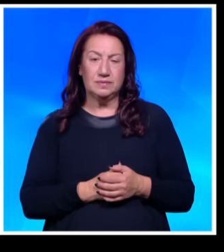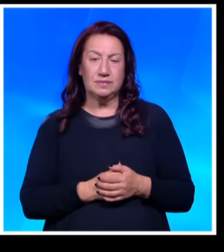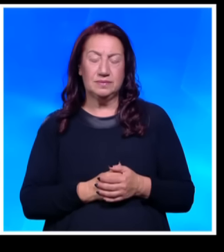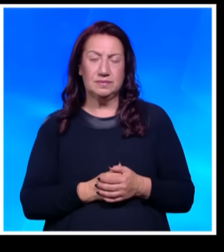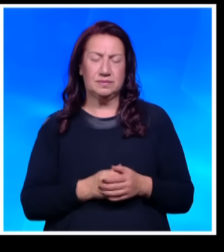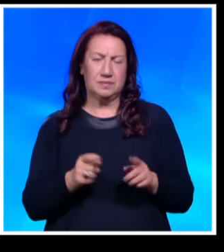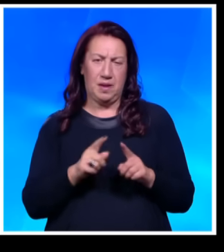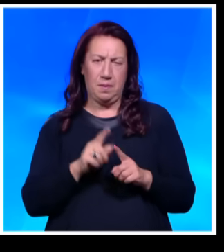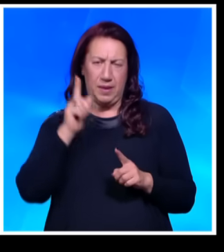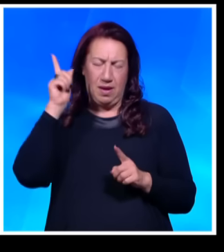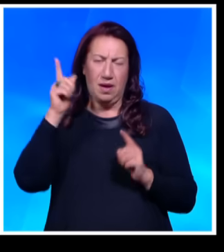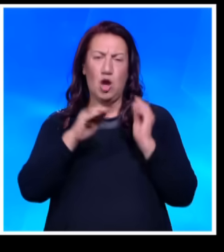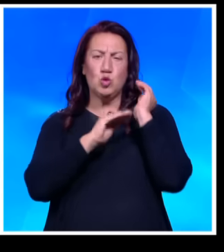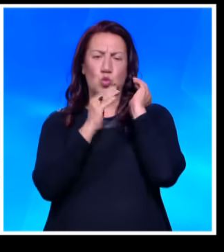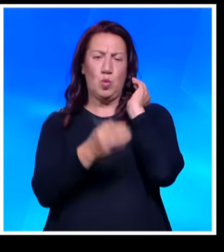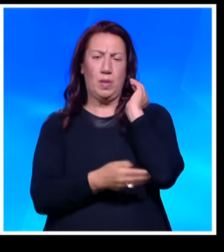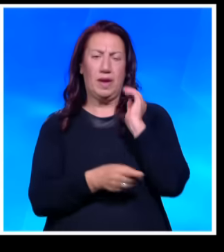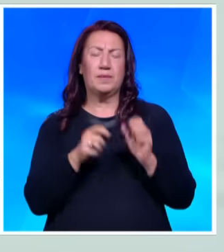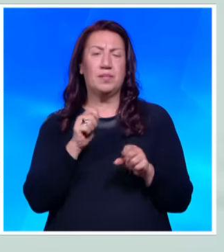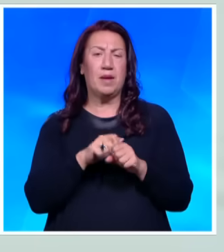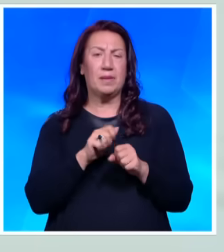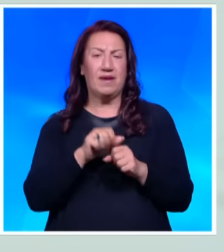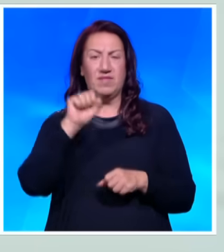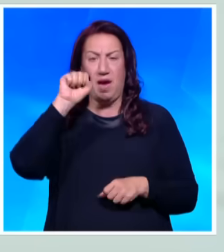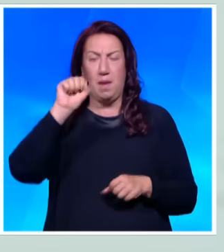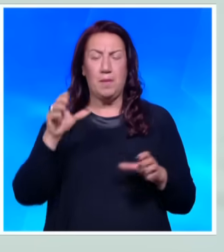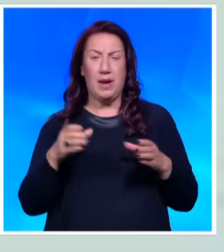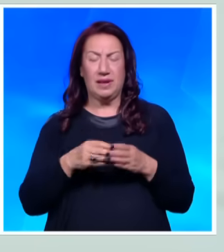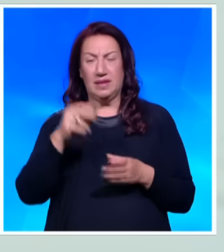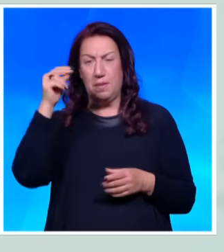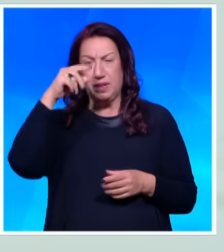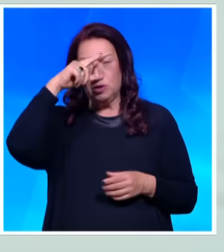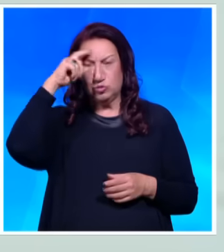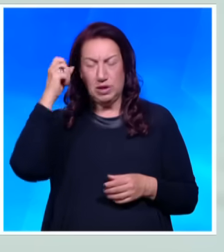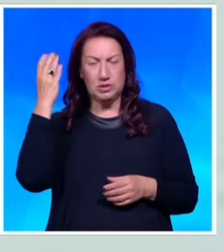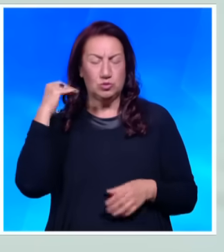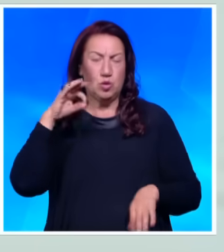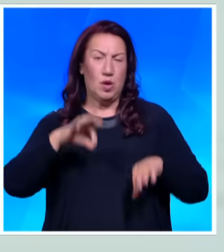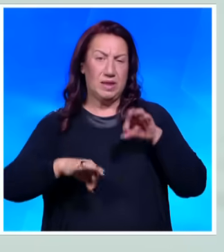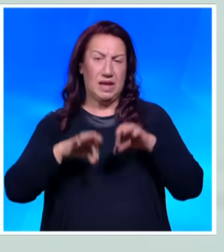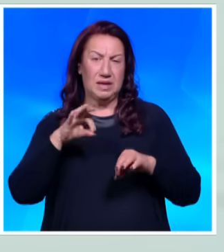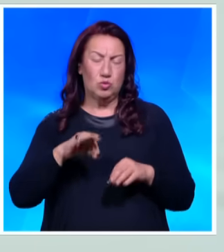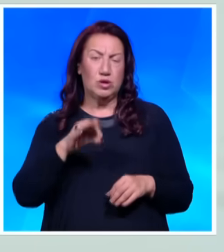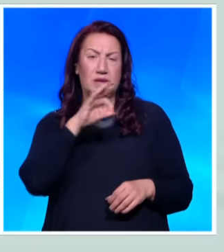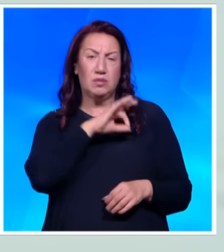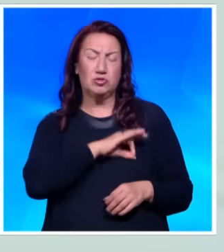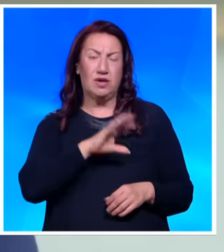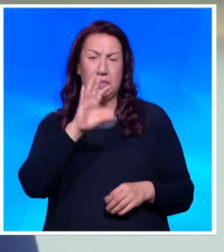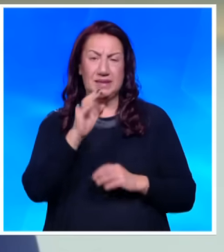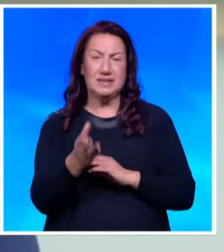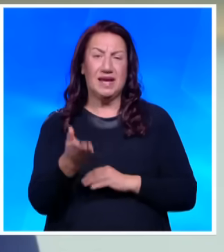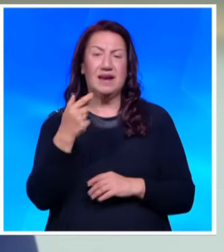Пак от арабската държава той създава партия Българско лято, която на изборите за парламент през 2011 получава 50 000